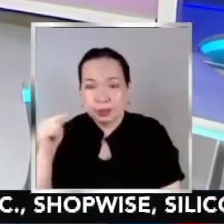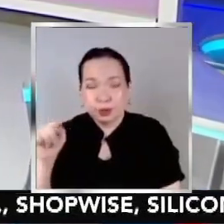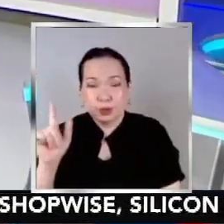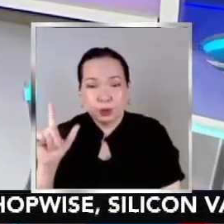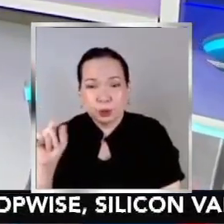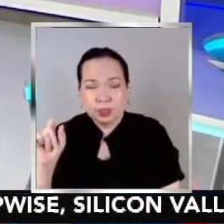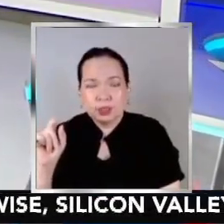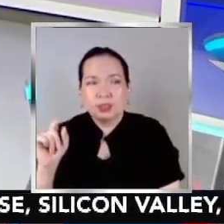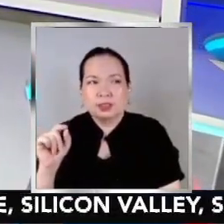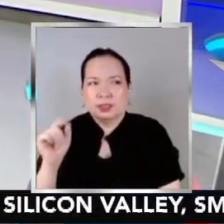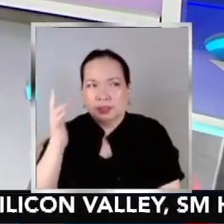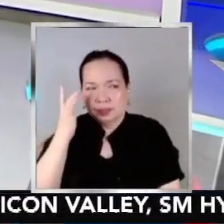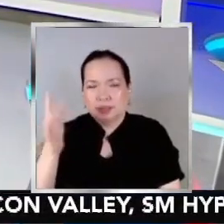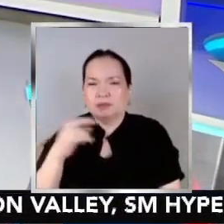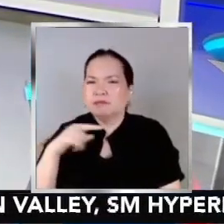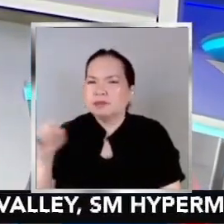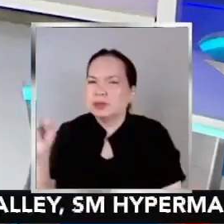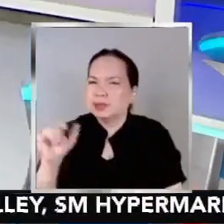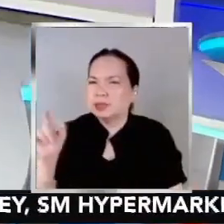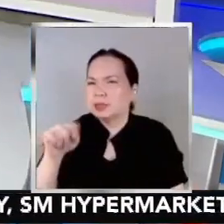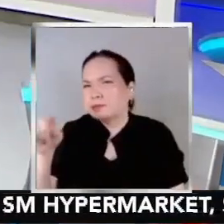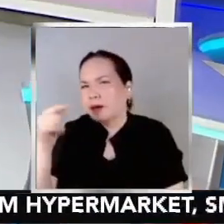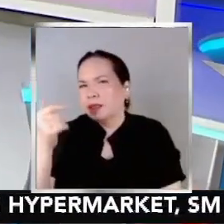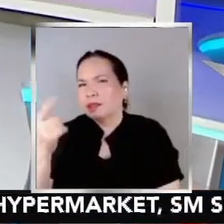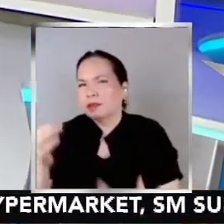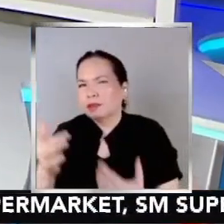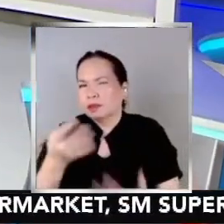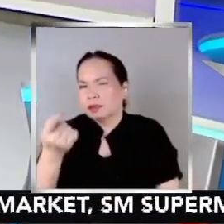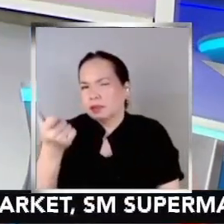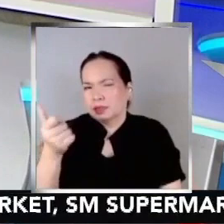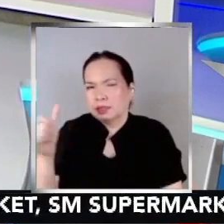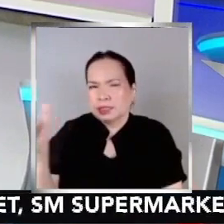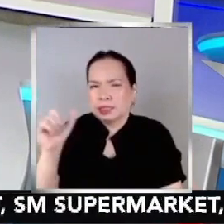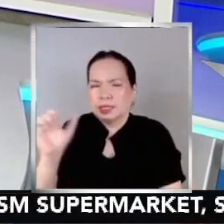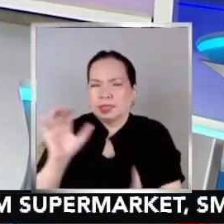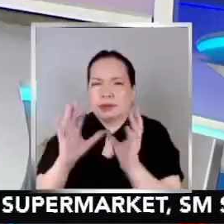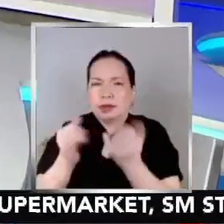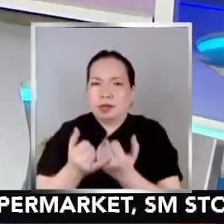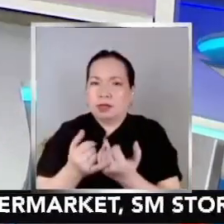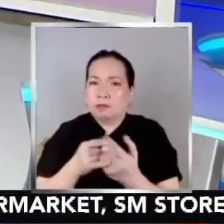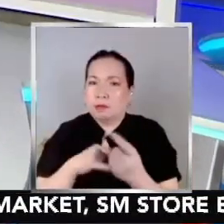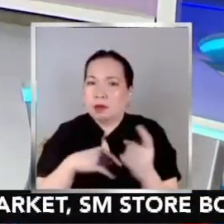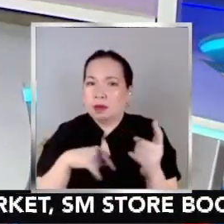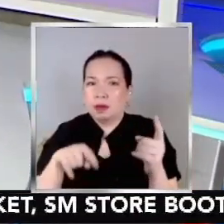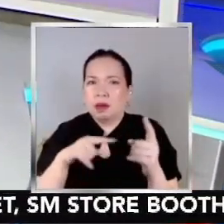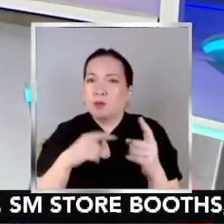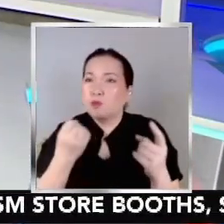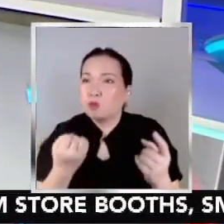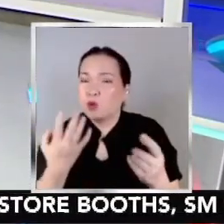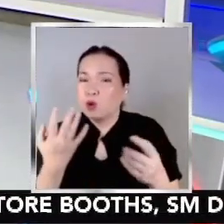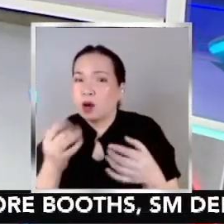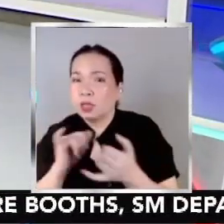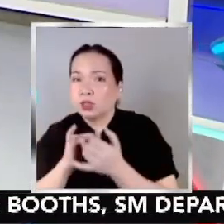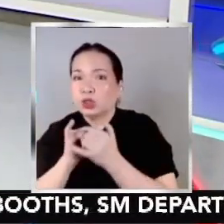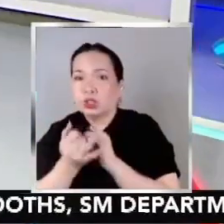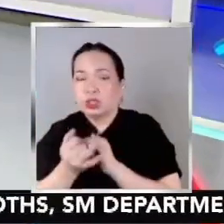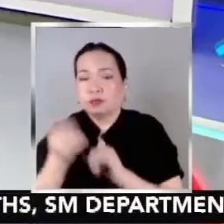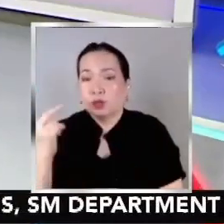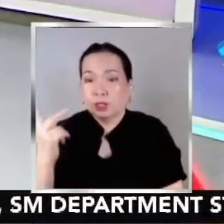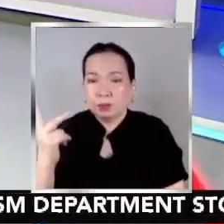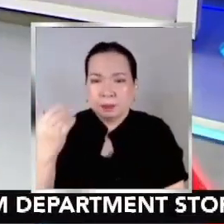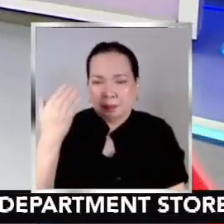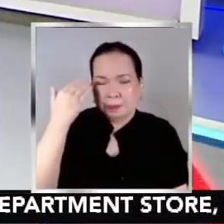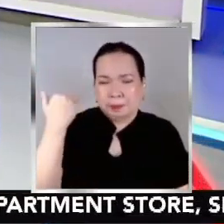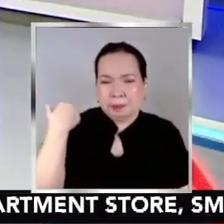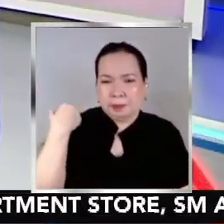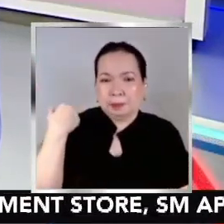kumpanyang Unioil bagamat mas maliit lang ang kaibahan. Parehong walang projection kung magkano ang price adjustment sa kerosene. Pero good news